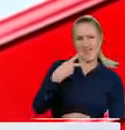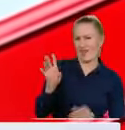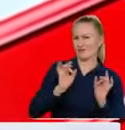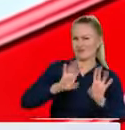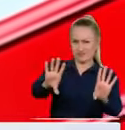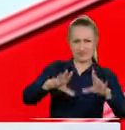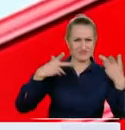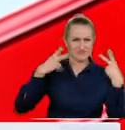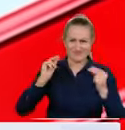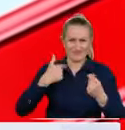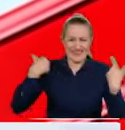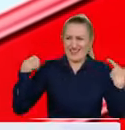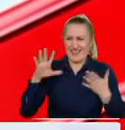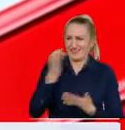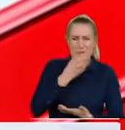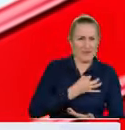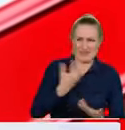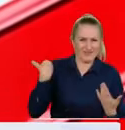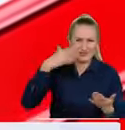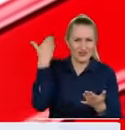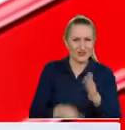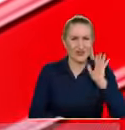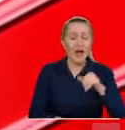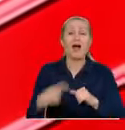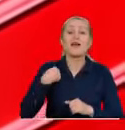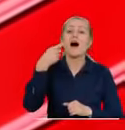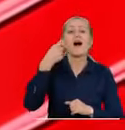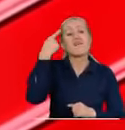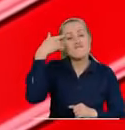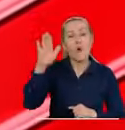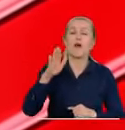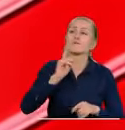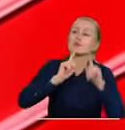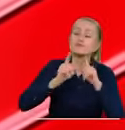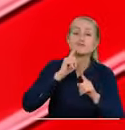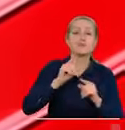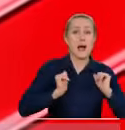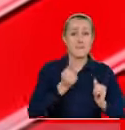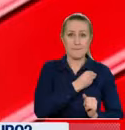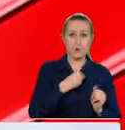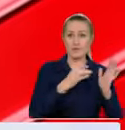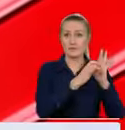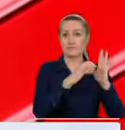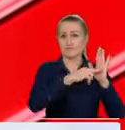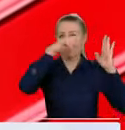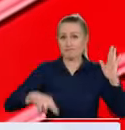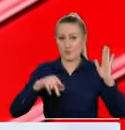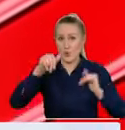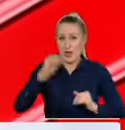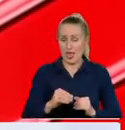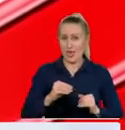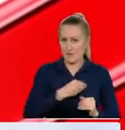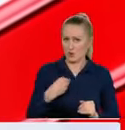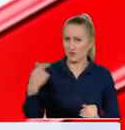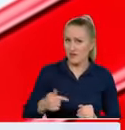nawet nie szkoda mi takiego pytania zadawać. Ja zamiast tego wolałbym porozmawiać o wyjściu Polski z Unii Europejskiej. Bo